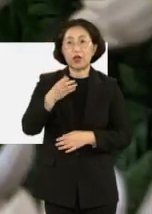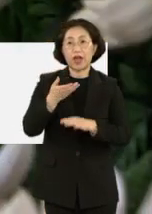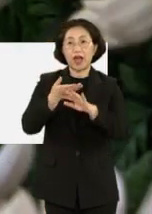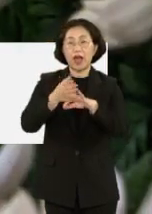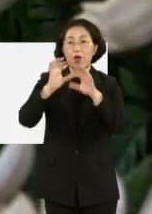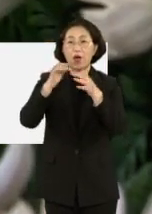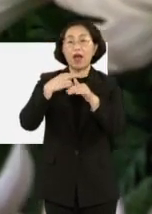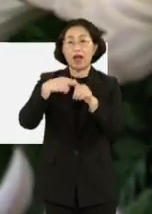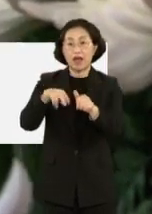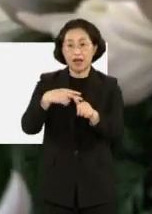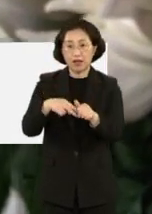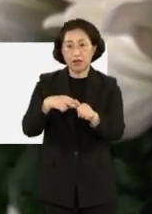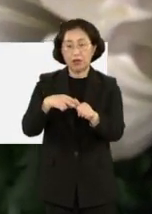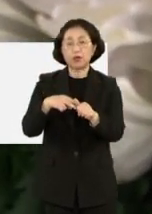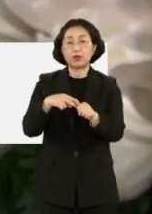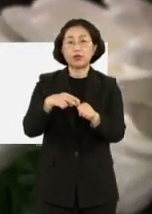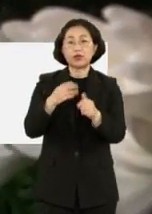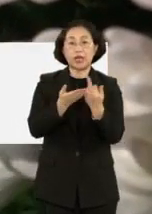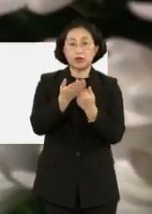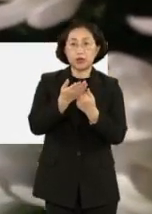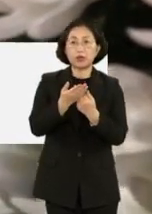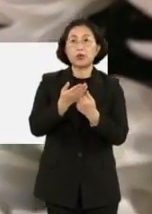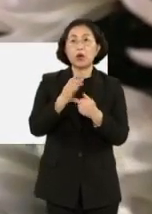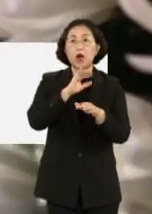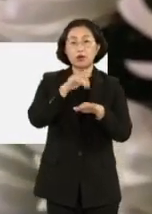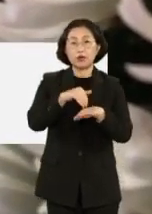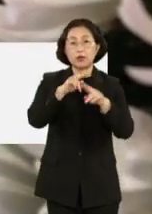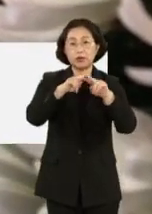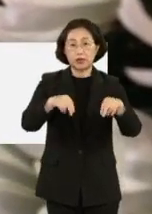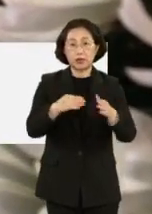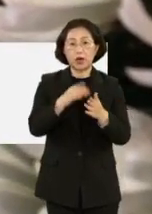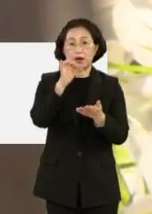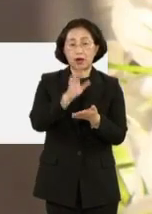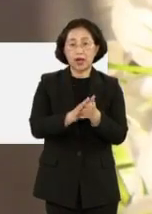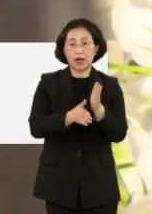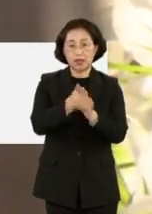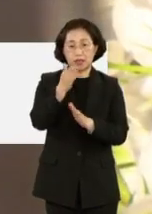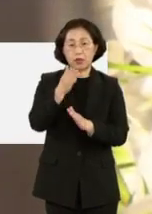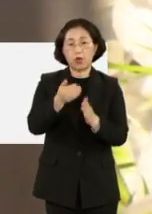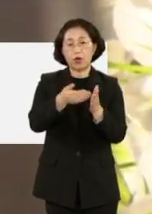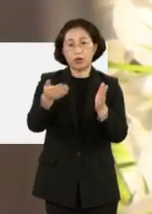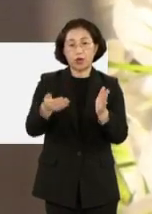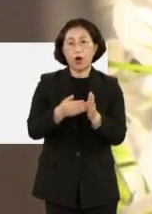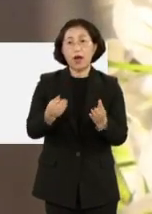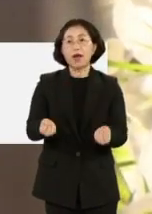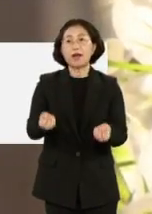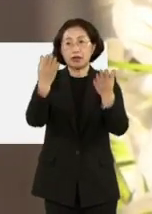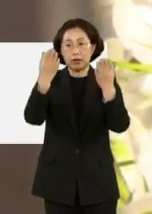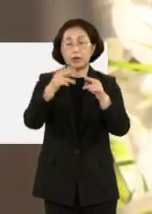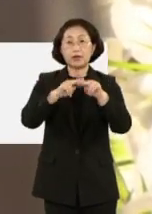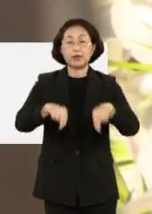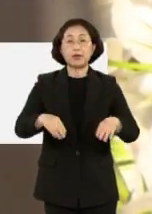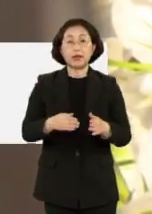연수 등 국내외 연수를 취소했으며 천안시도 5일 예정했던 성성 호수 페스티벌을